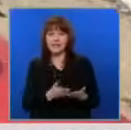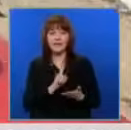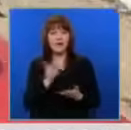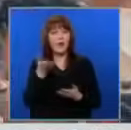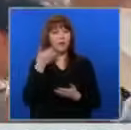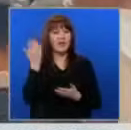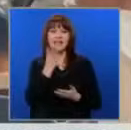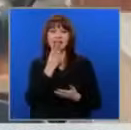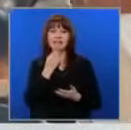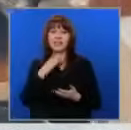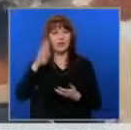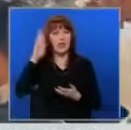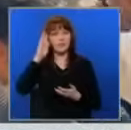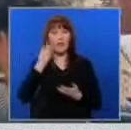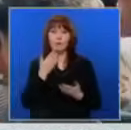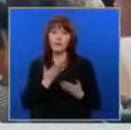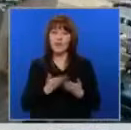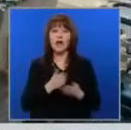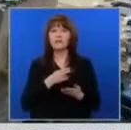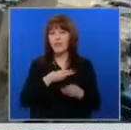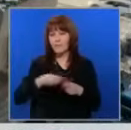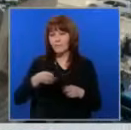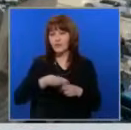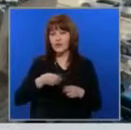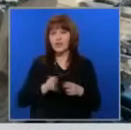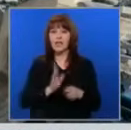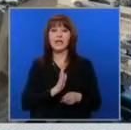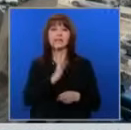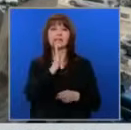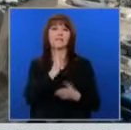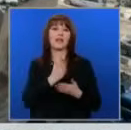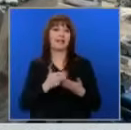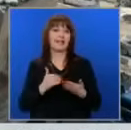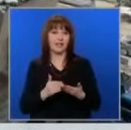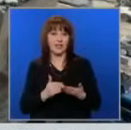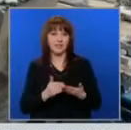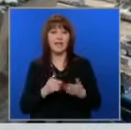Неотдавна израелската армия обяви, че напълно е прочистила северната част на анклава от бойци на Хамас.